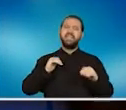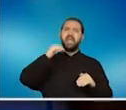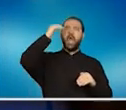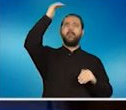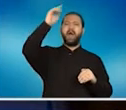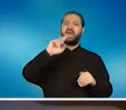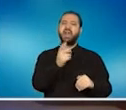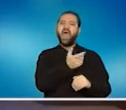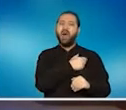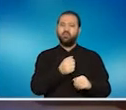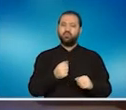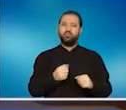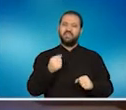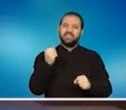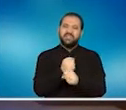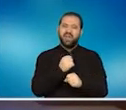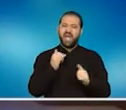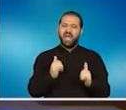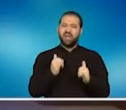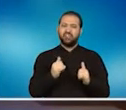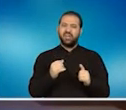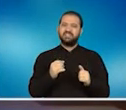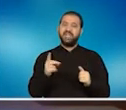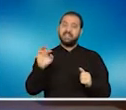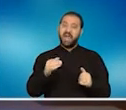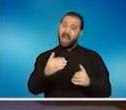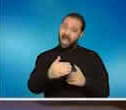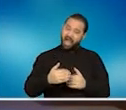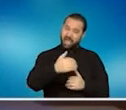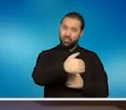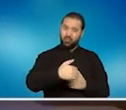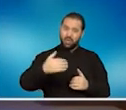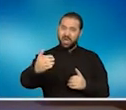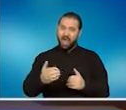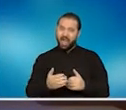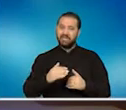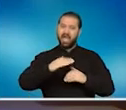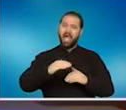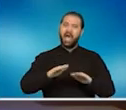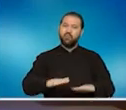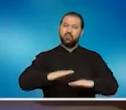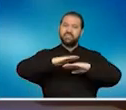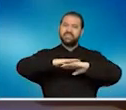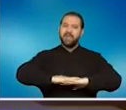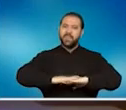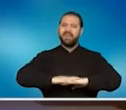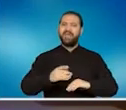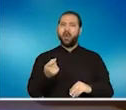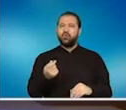putut să-și împlinească visul, ci doar a adunat un fond. A pus temelie